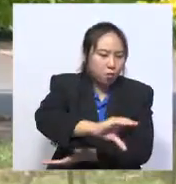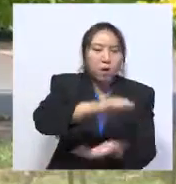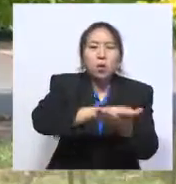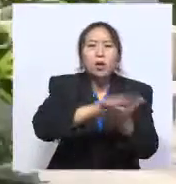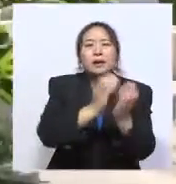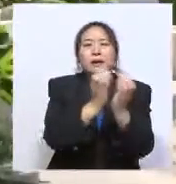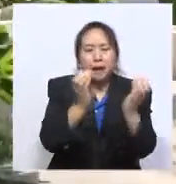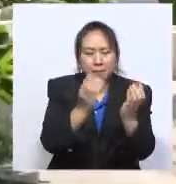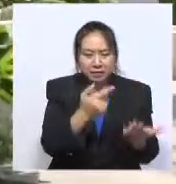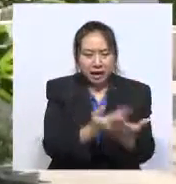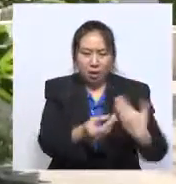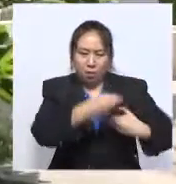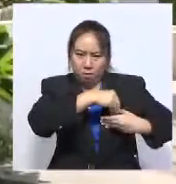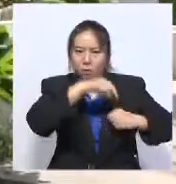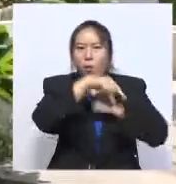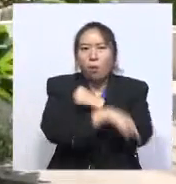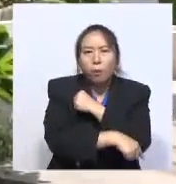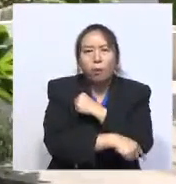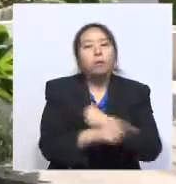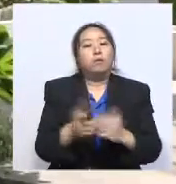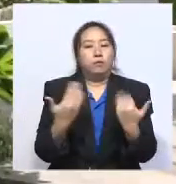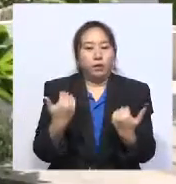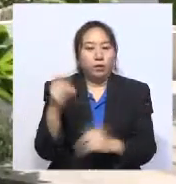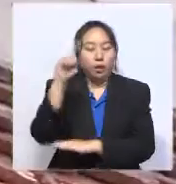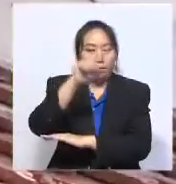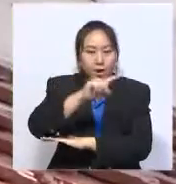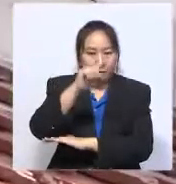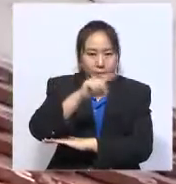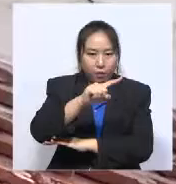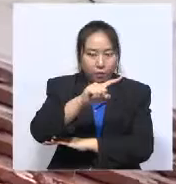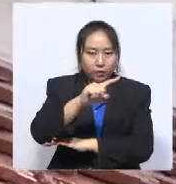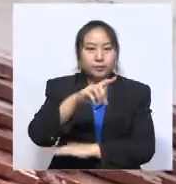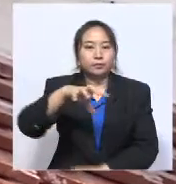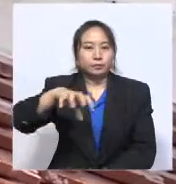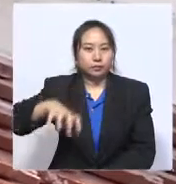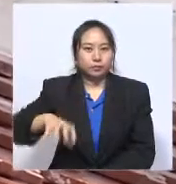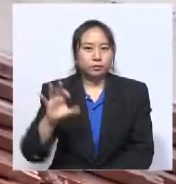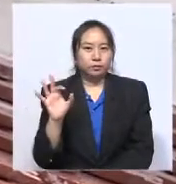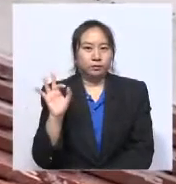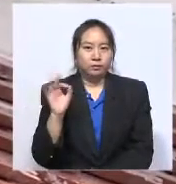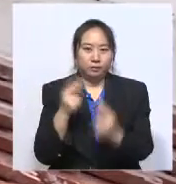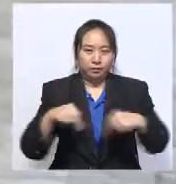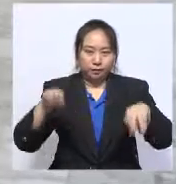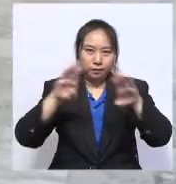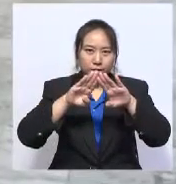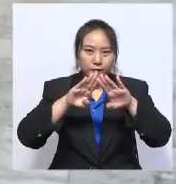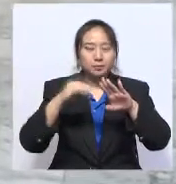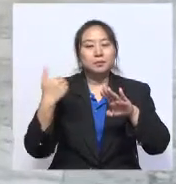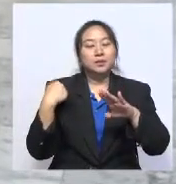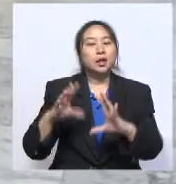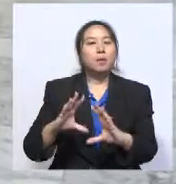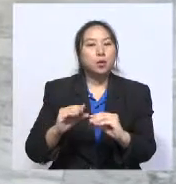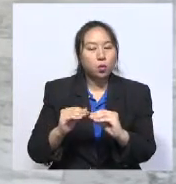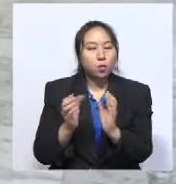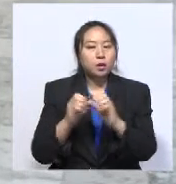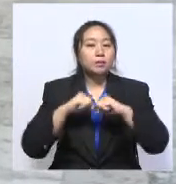ริยัติธรรมในวันนี้ในเวลาบ่ายโมงที่อาคารสมเด็จพระมหารัชมังคลาจารย์อำเภอพุทธมณฑลจังหวัดนครปฐมจะมีการประชุม